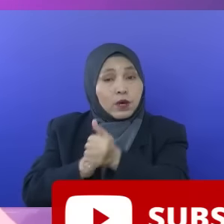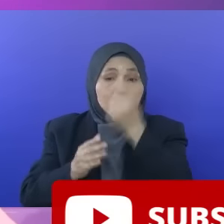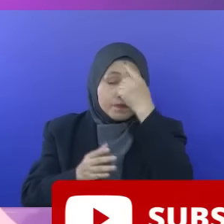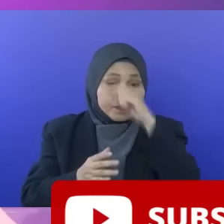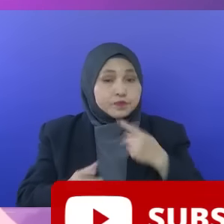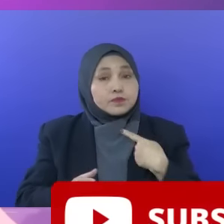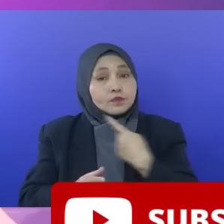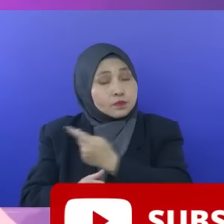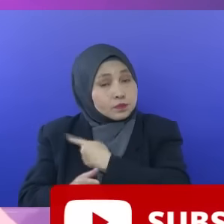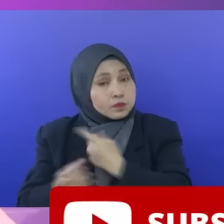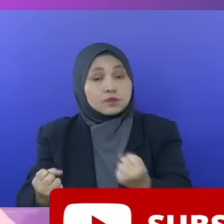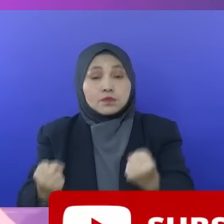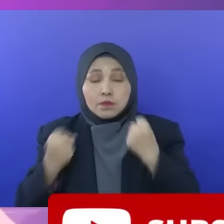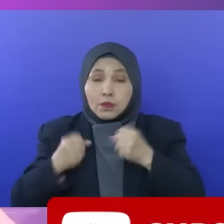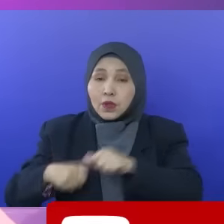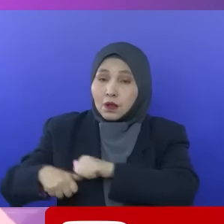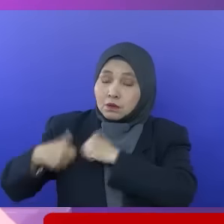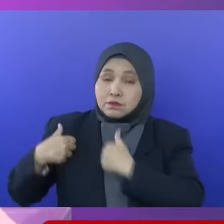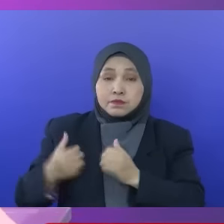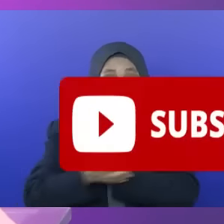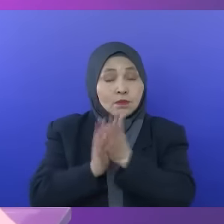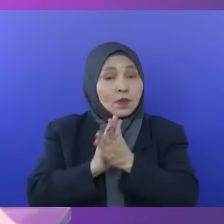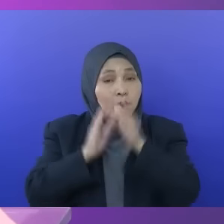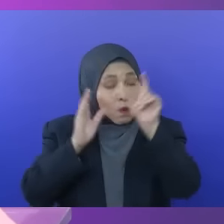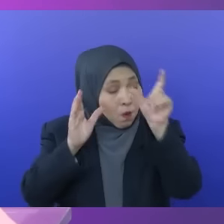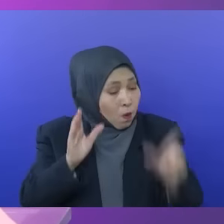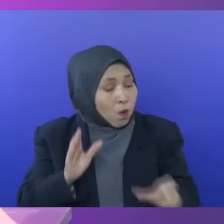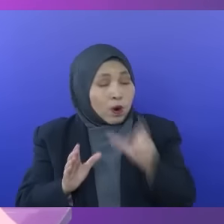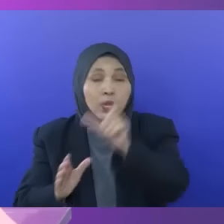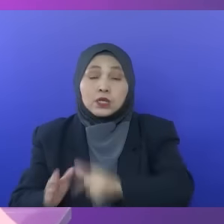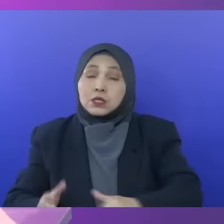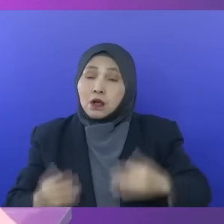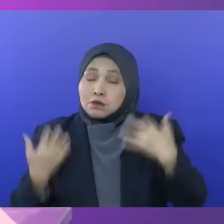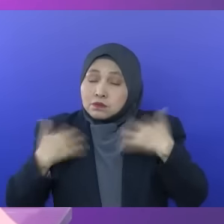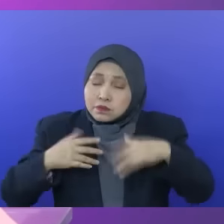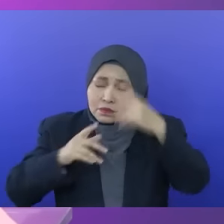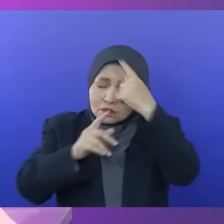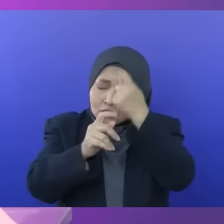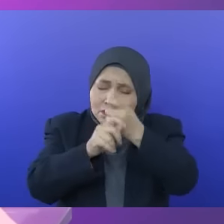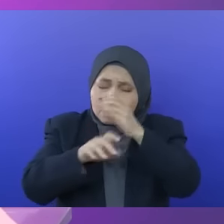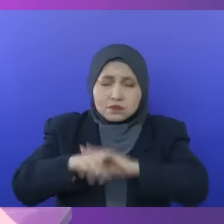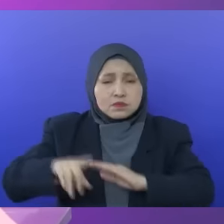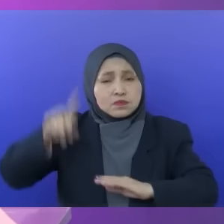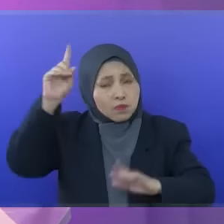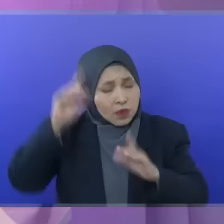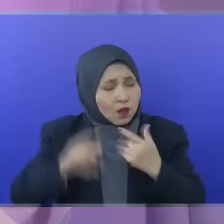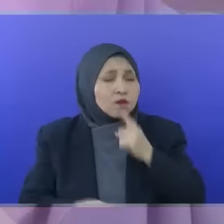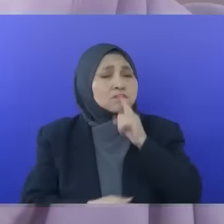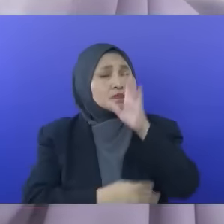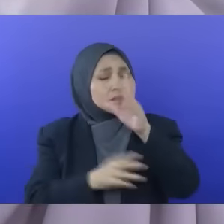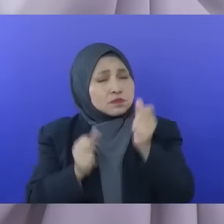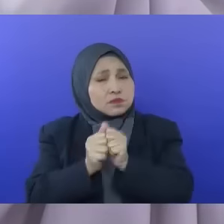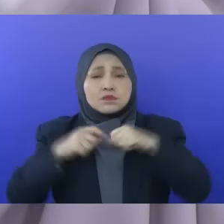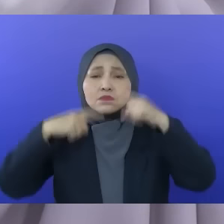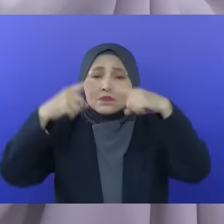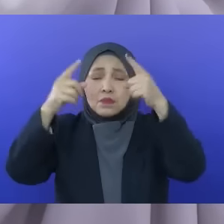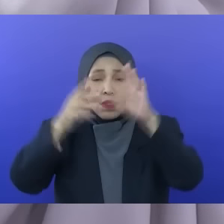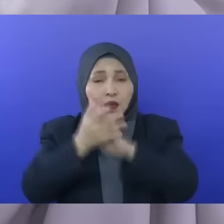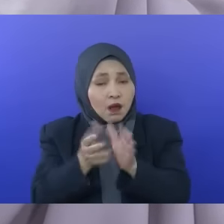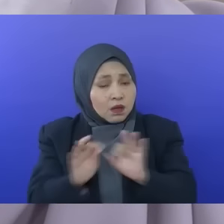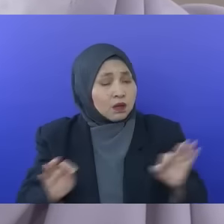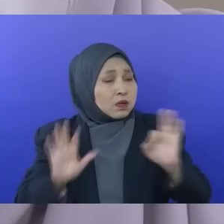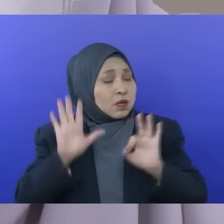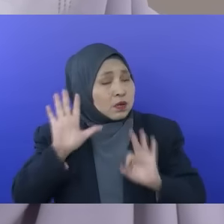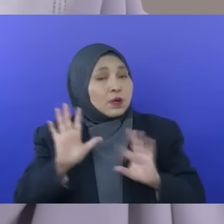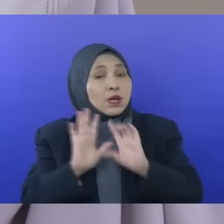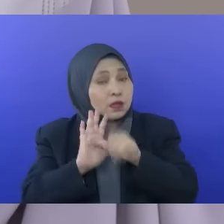kita menguatkan hati kita menjadi orang bertakwa dan orang bertakwa ini Allah sudah janjikan dengan kejayaan dalam ayat yang kelima yang